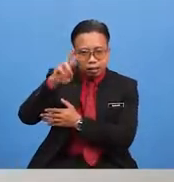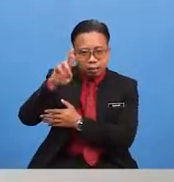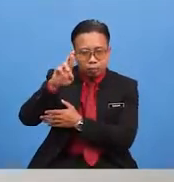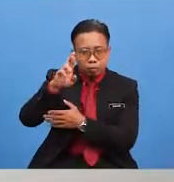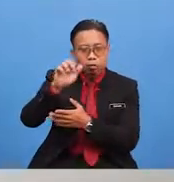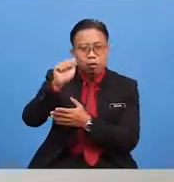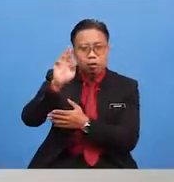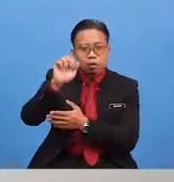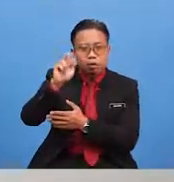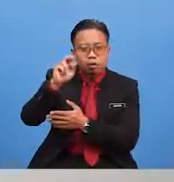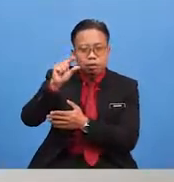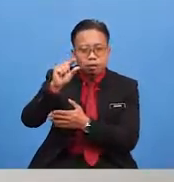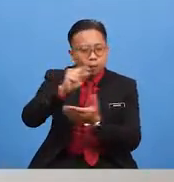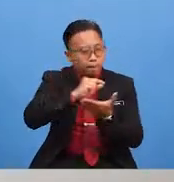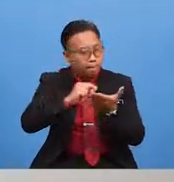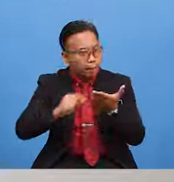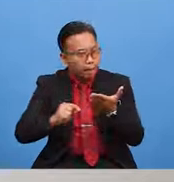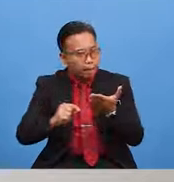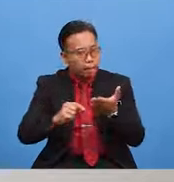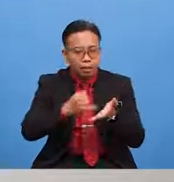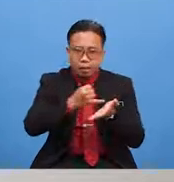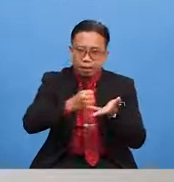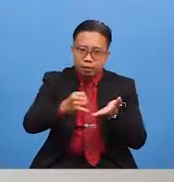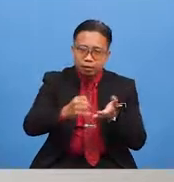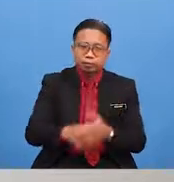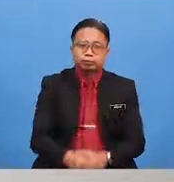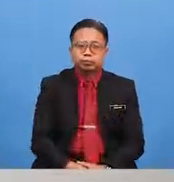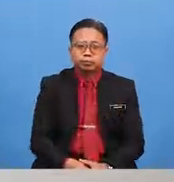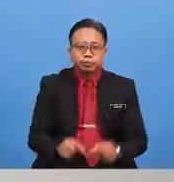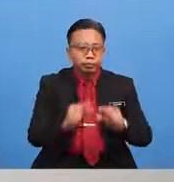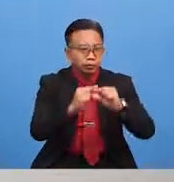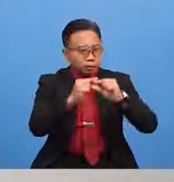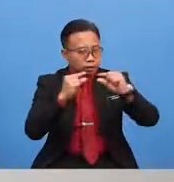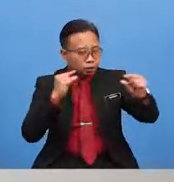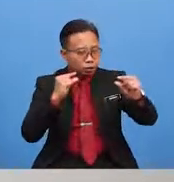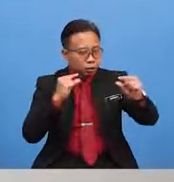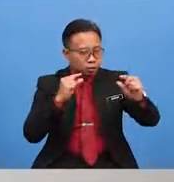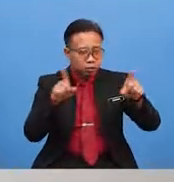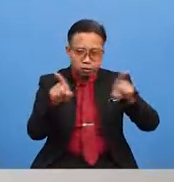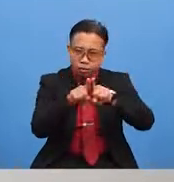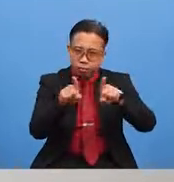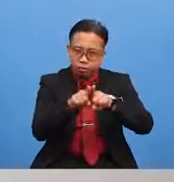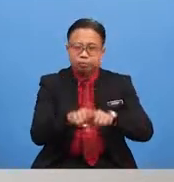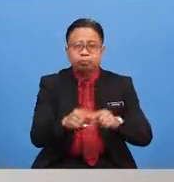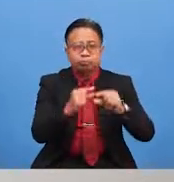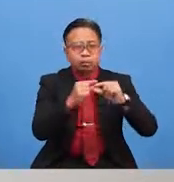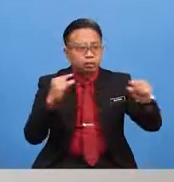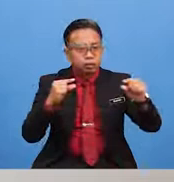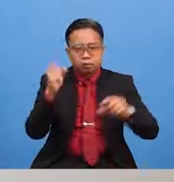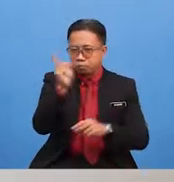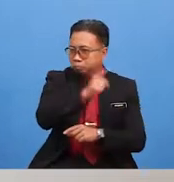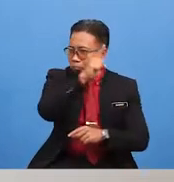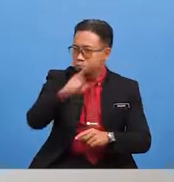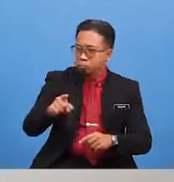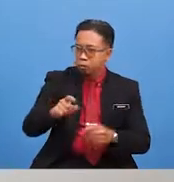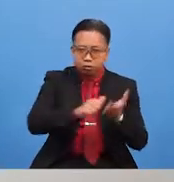dakwat. Manakala teknik yang digunakan ialah garisan selari, garisan silang pangkah